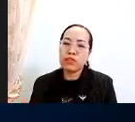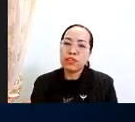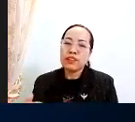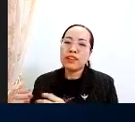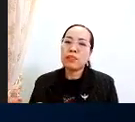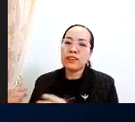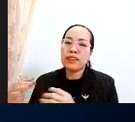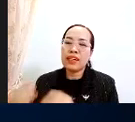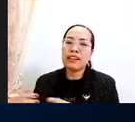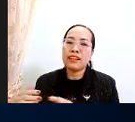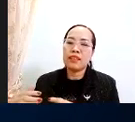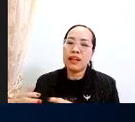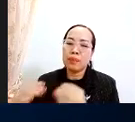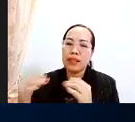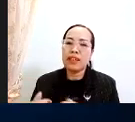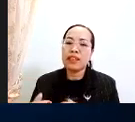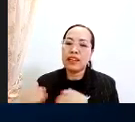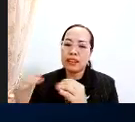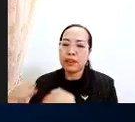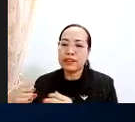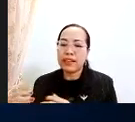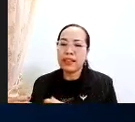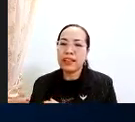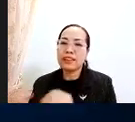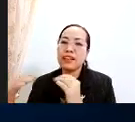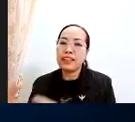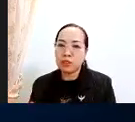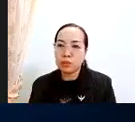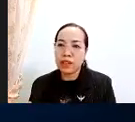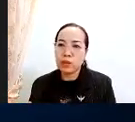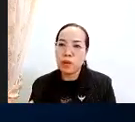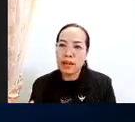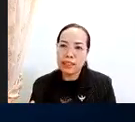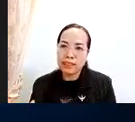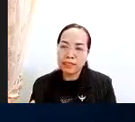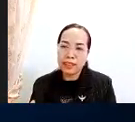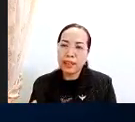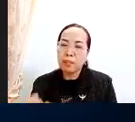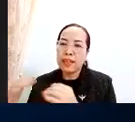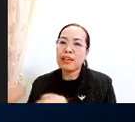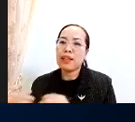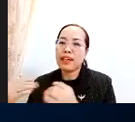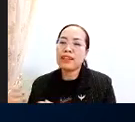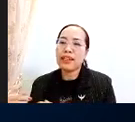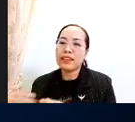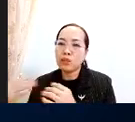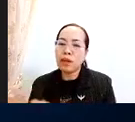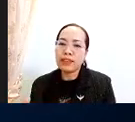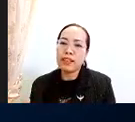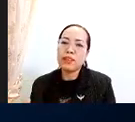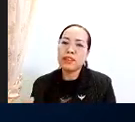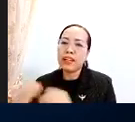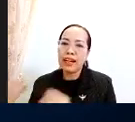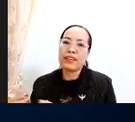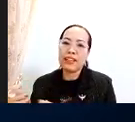chùn dương bà dương khách nâng ca bà ra chơi khách kia bạc đi tay hai dương bà ai chụp đai cù bán đi chà mình ai bằng ca đai cù bán